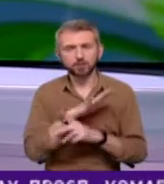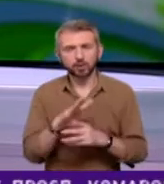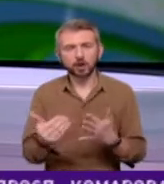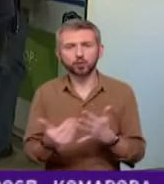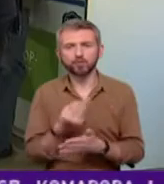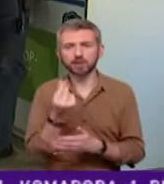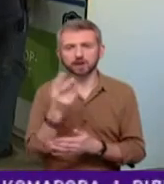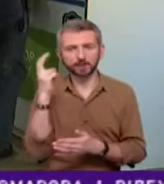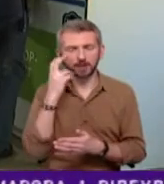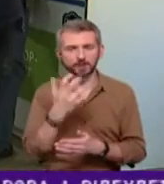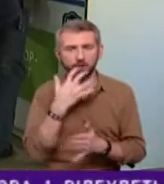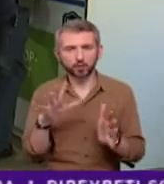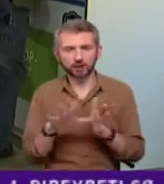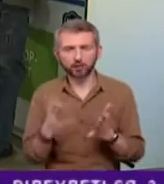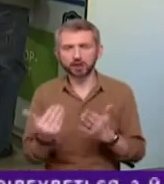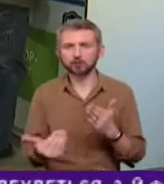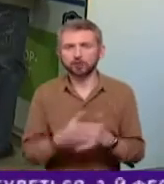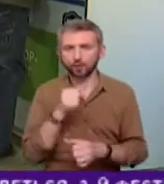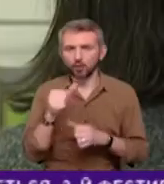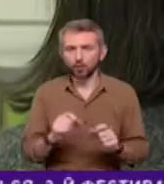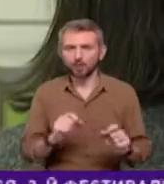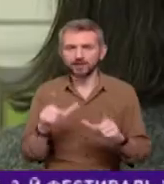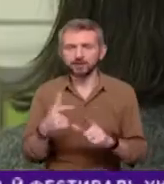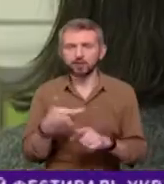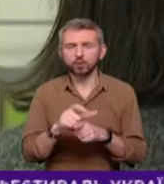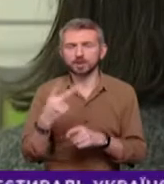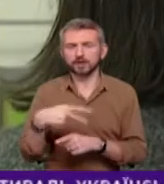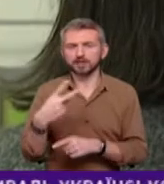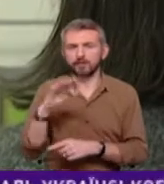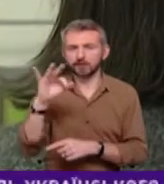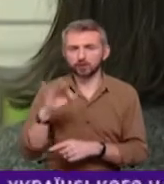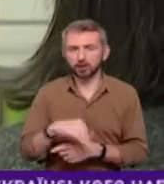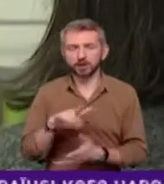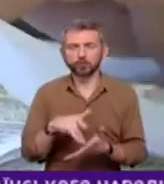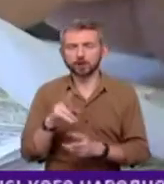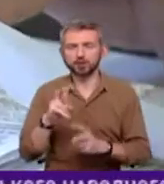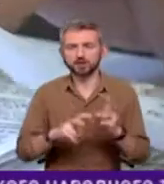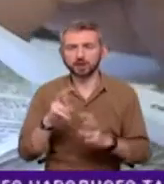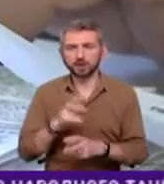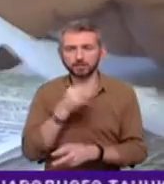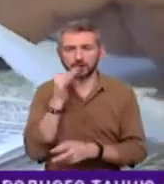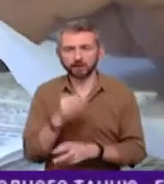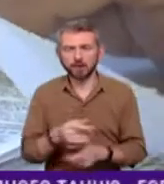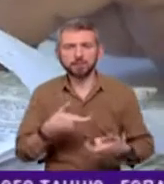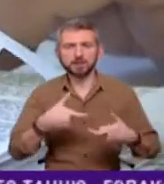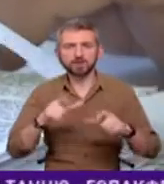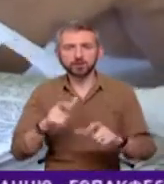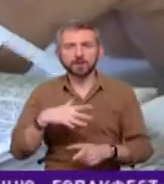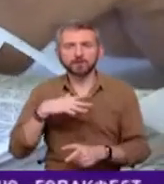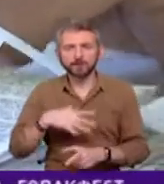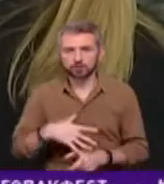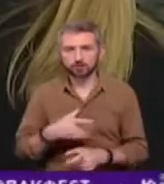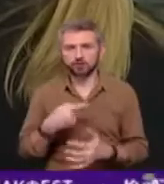тариф «Київтеплоенерго», який з нового року зріс на понад 22%. У комунальному підприємстві назвали підвищення вимушеним кроком,